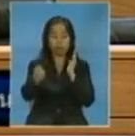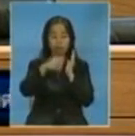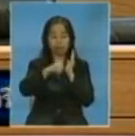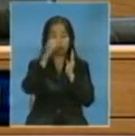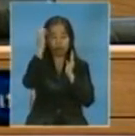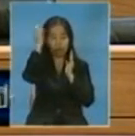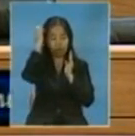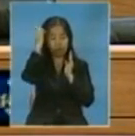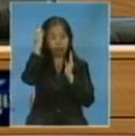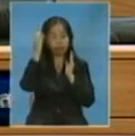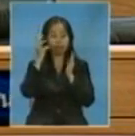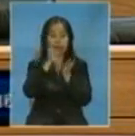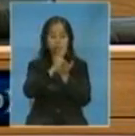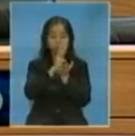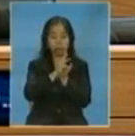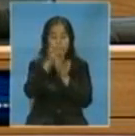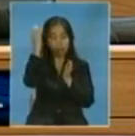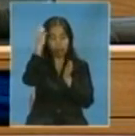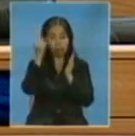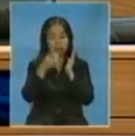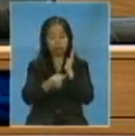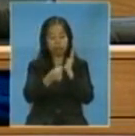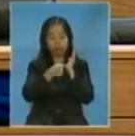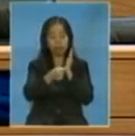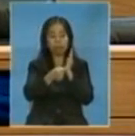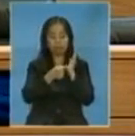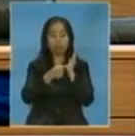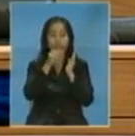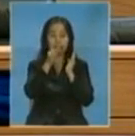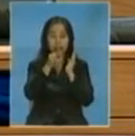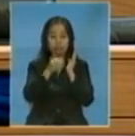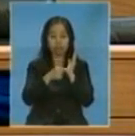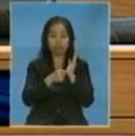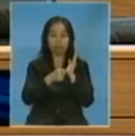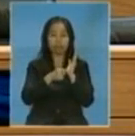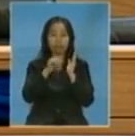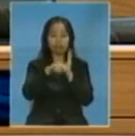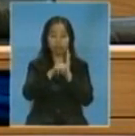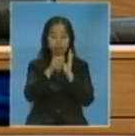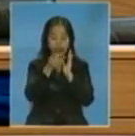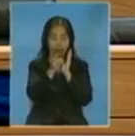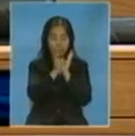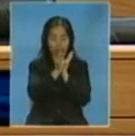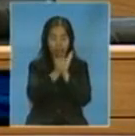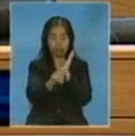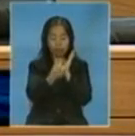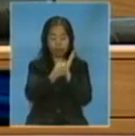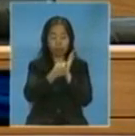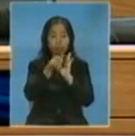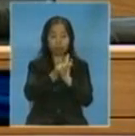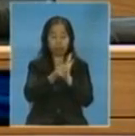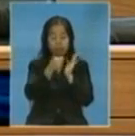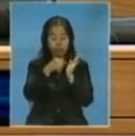จะเจรจายังไงไม่รู้แต่เป็นทิศทางสายเอเชียที่จะมาแล้วเราก็จะจ่อจากเวียงจันทร์เข้ามาหนองคายแล้วก็มากรุงเ